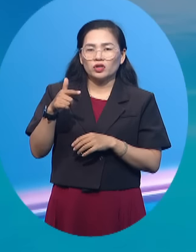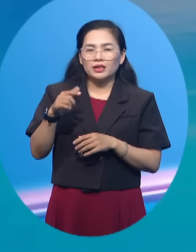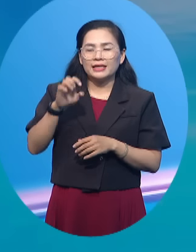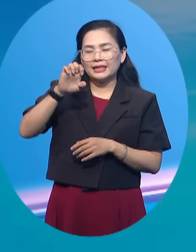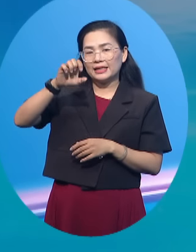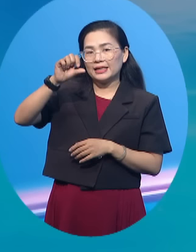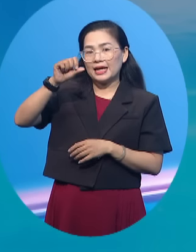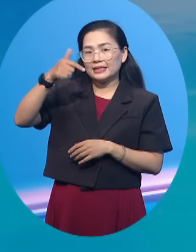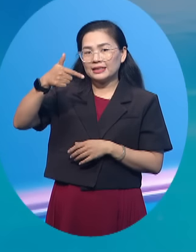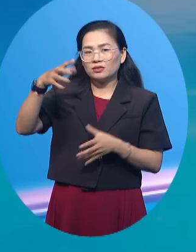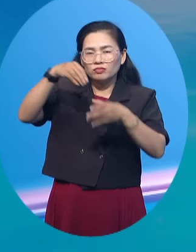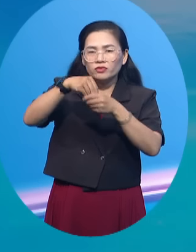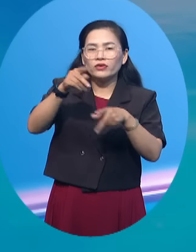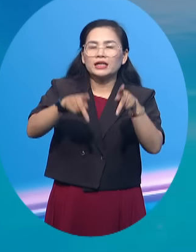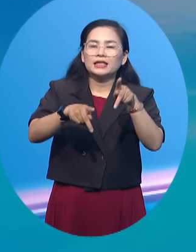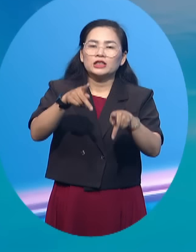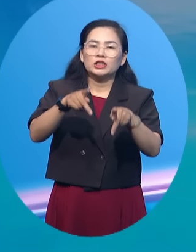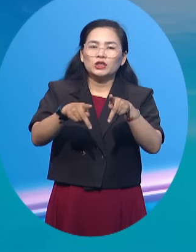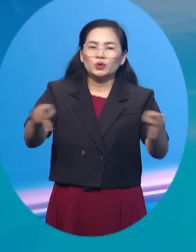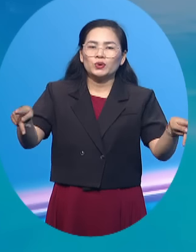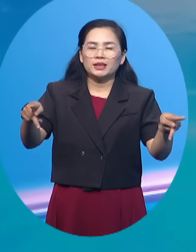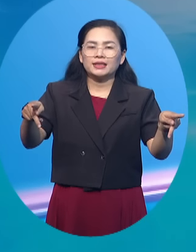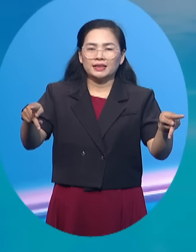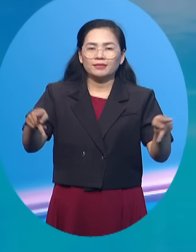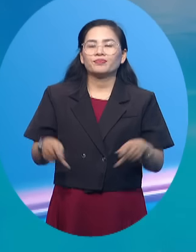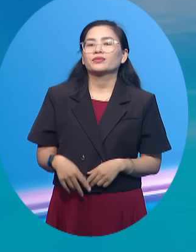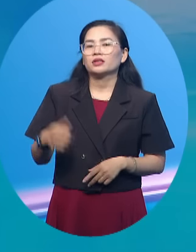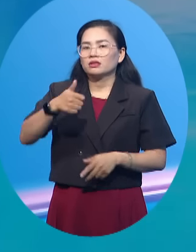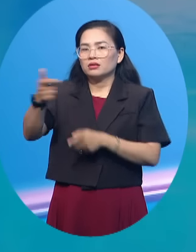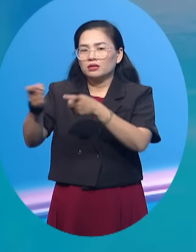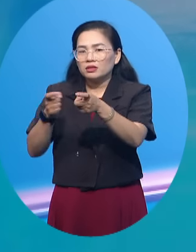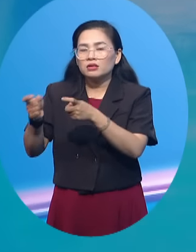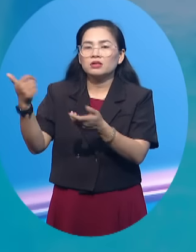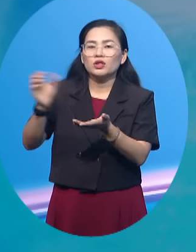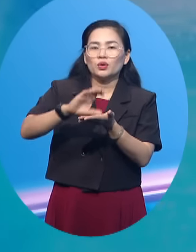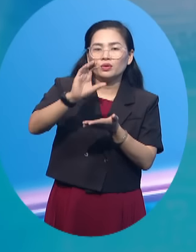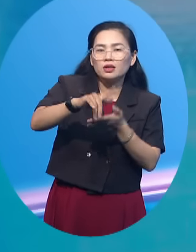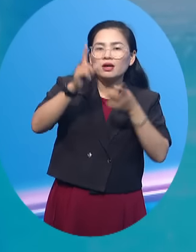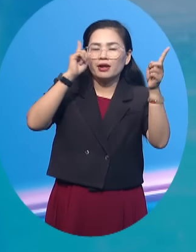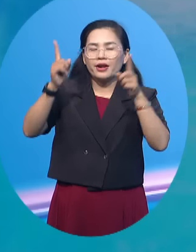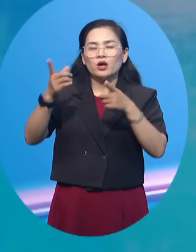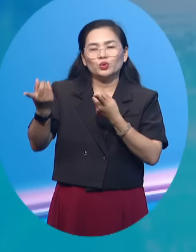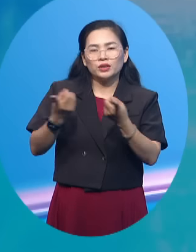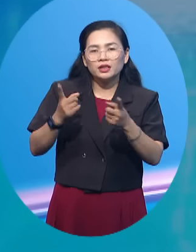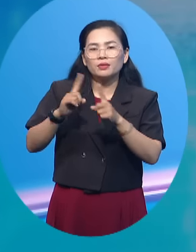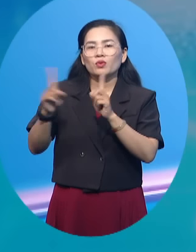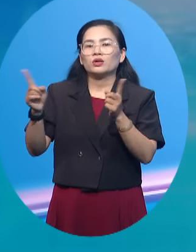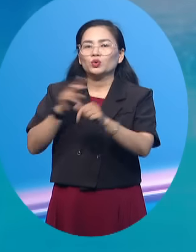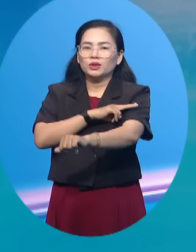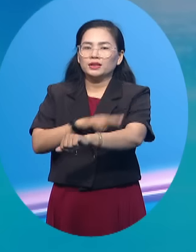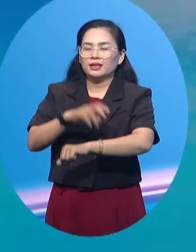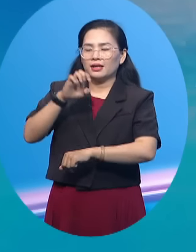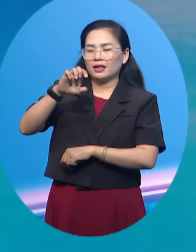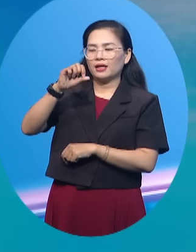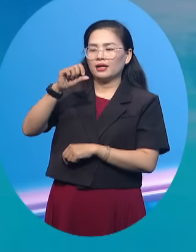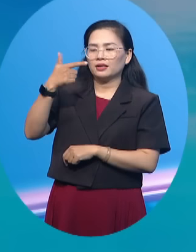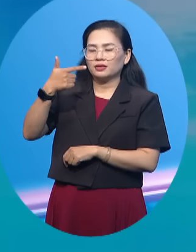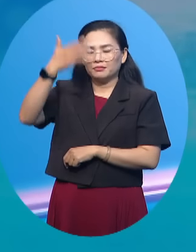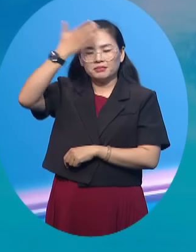ESG vào ưu tiên kinh doanh cốt lõi với sự tham gia của các nhà quản lý, nhà đầu tư, lãnh đạo doanh nghiệp, chuyên gia ESG và phát triển bền